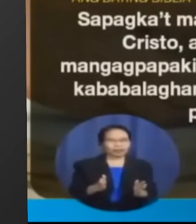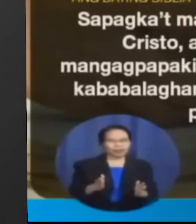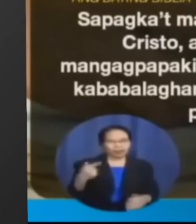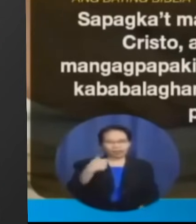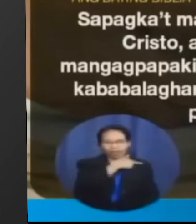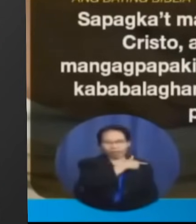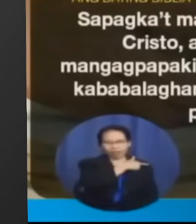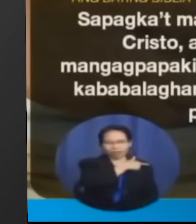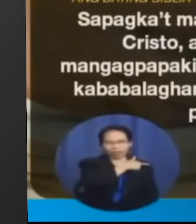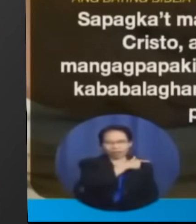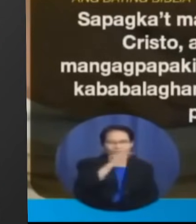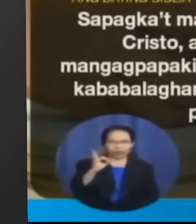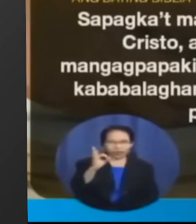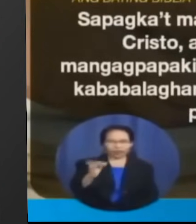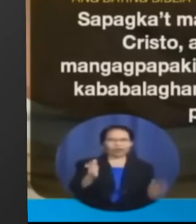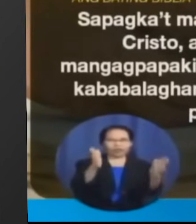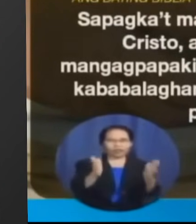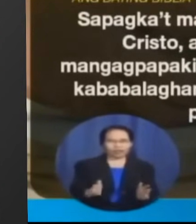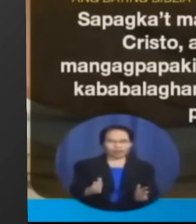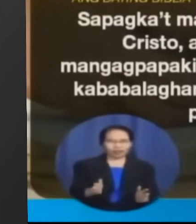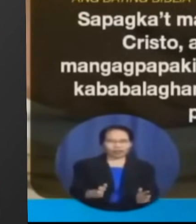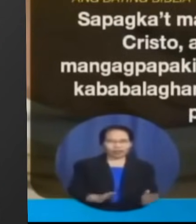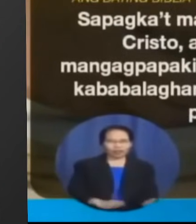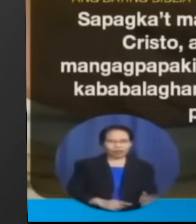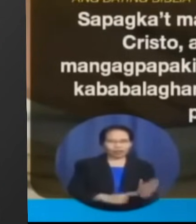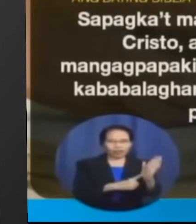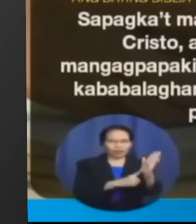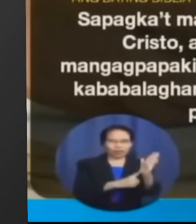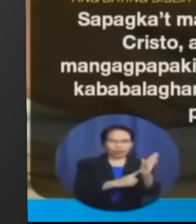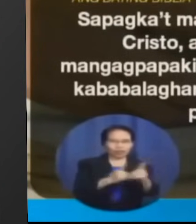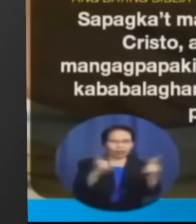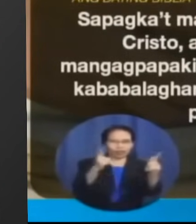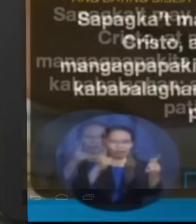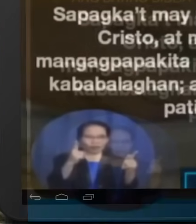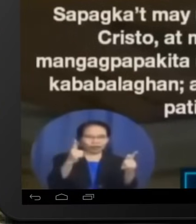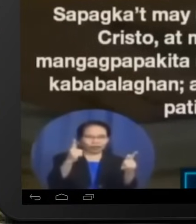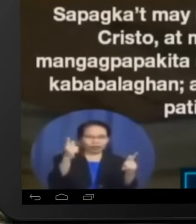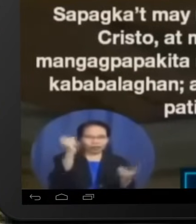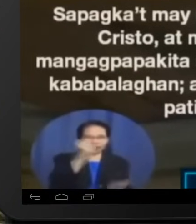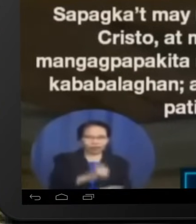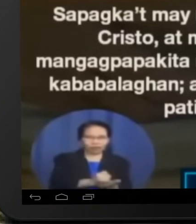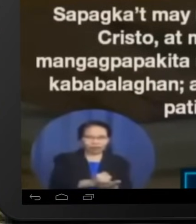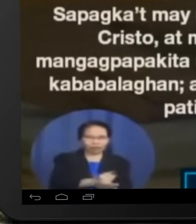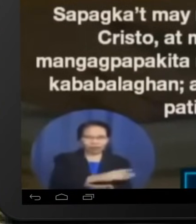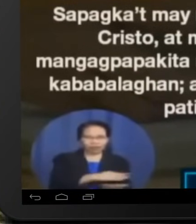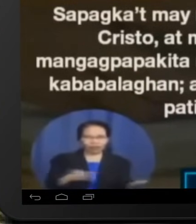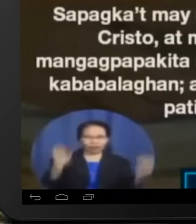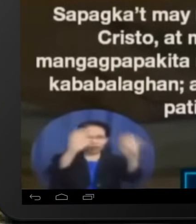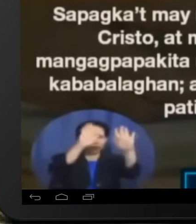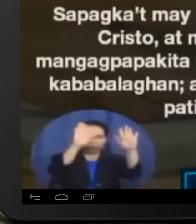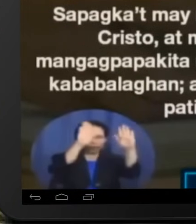mga sinungaling din na mga ngaral, magpapakita ng mga dakilang tanda at mga